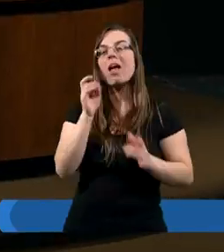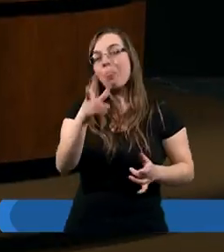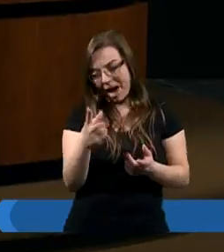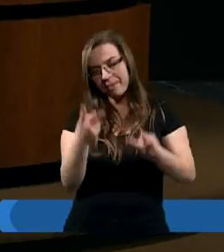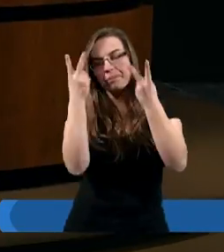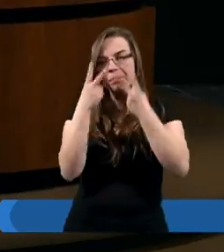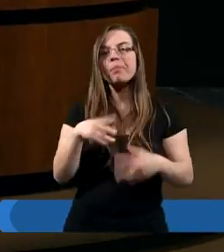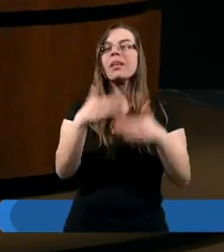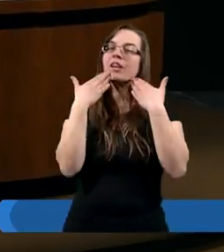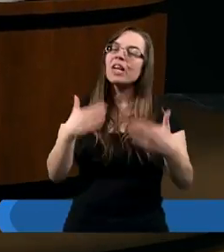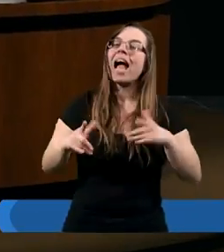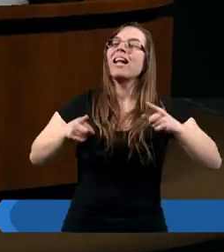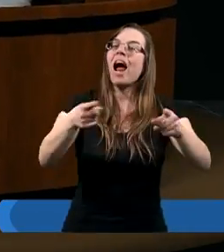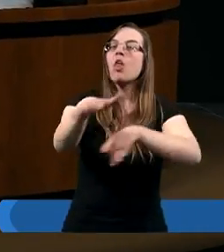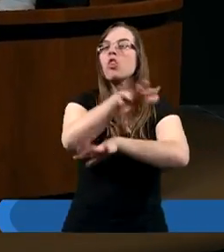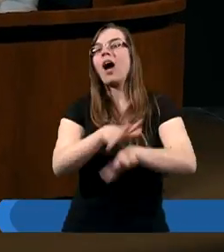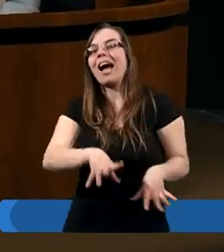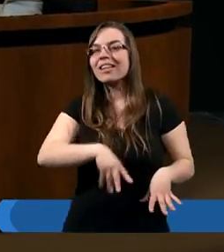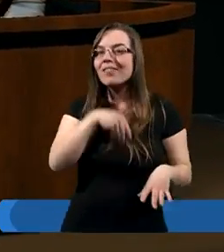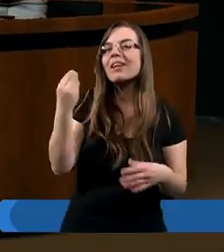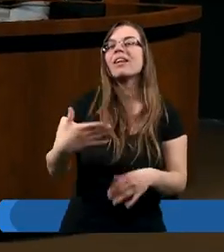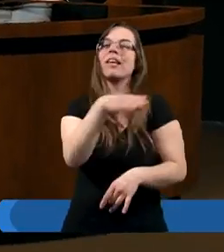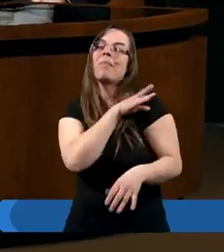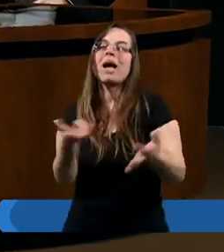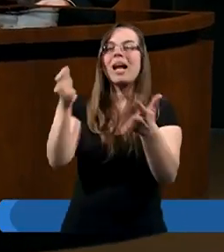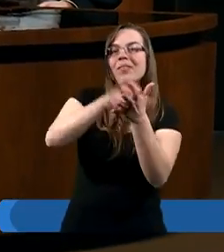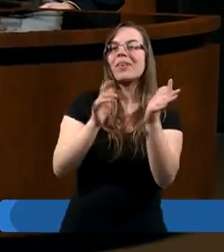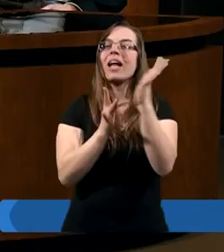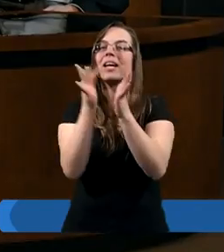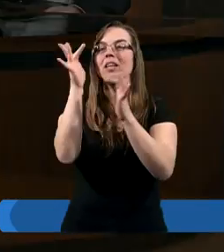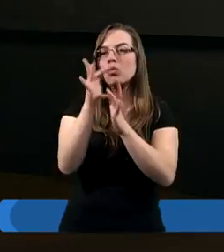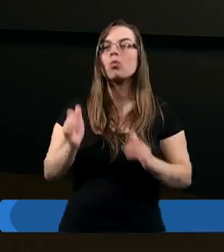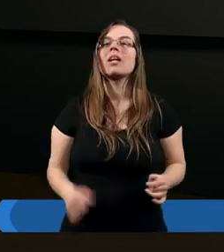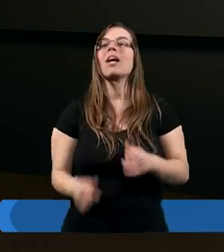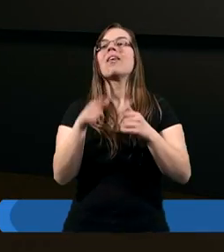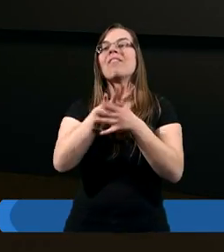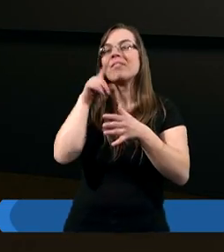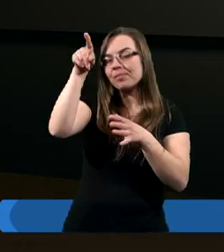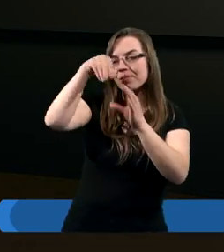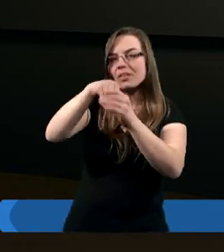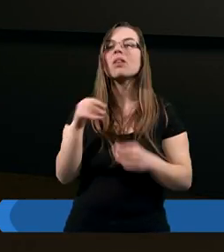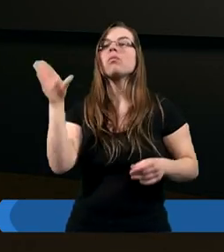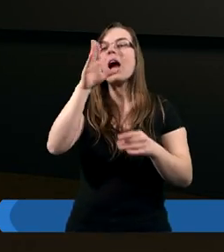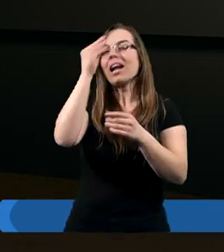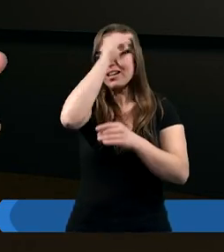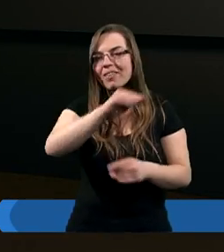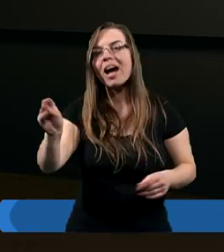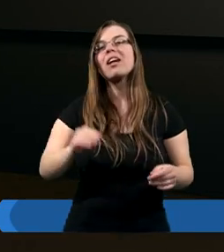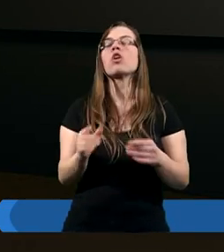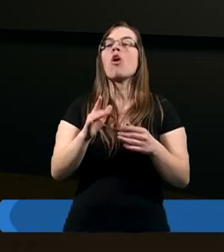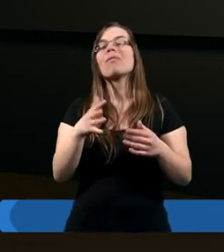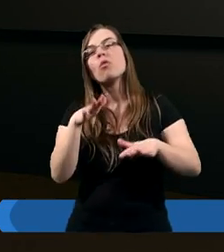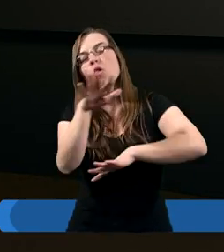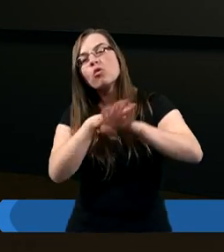że dzięki działaniu Ducha Świętego, zmartwychwstanie Chrystusa i w nim poszedł i zwiastował